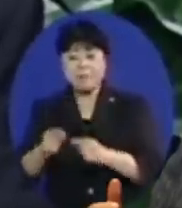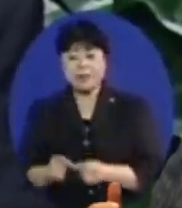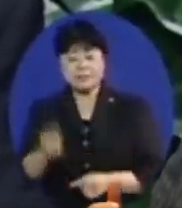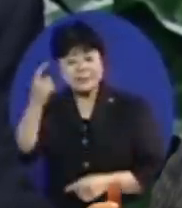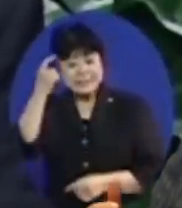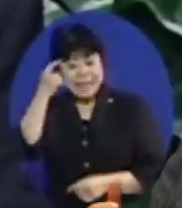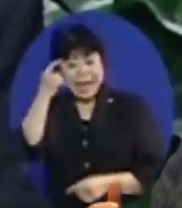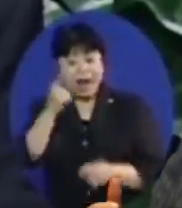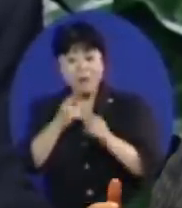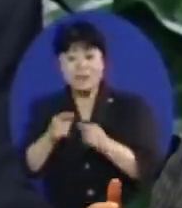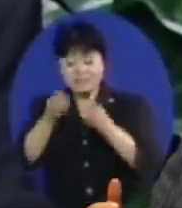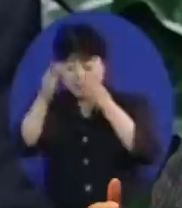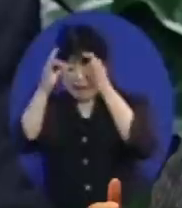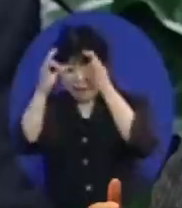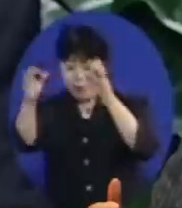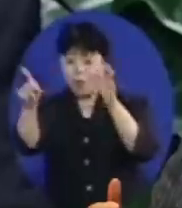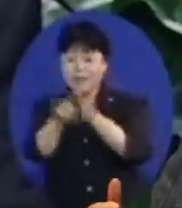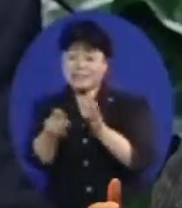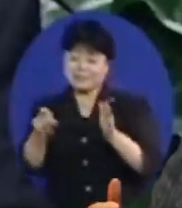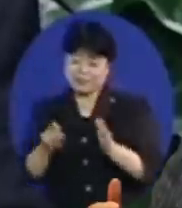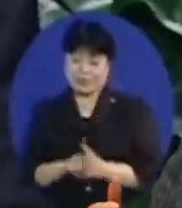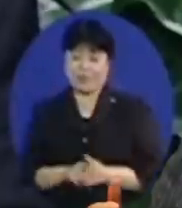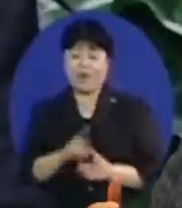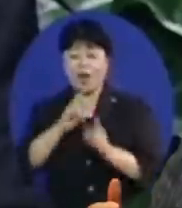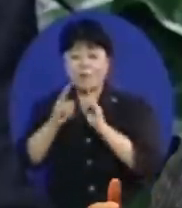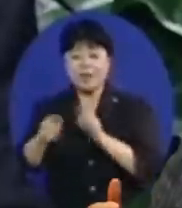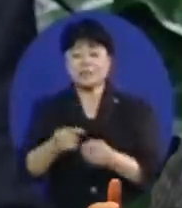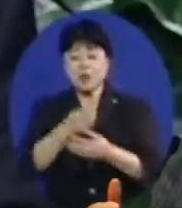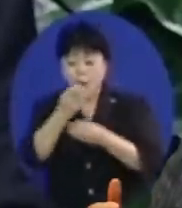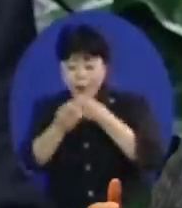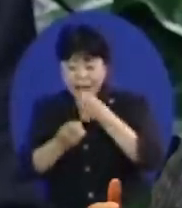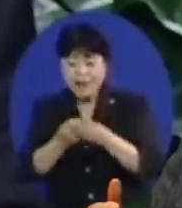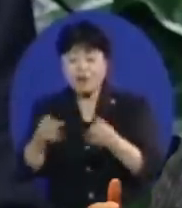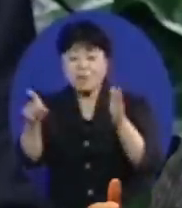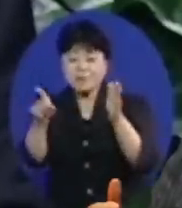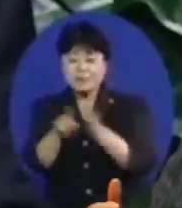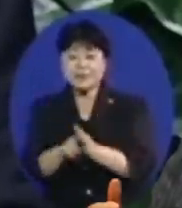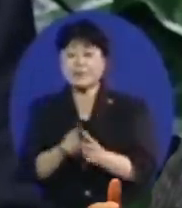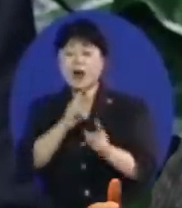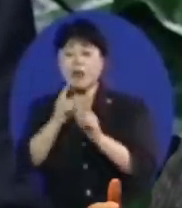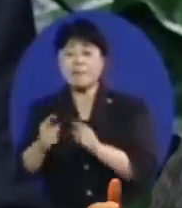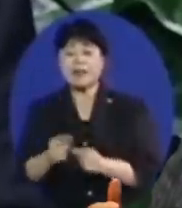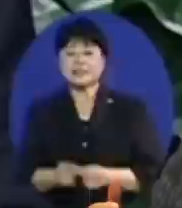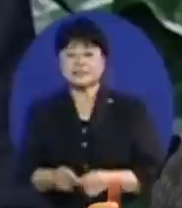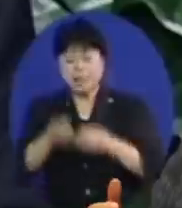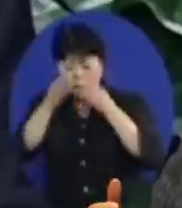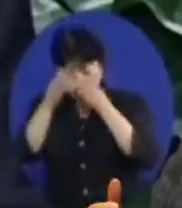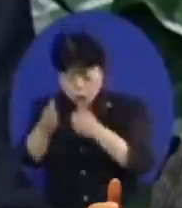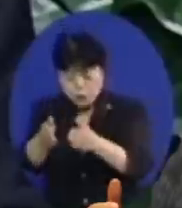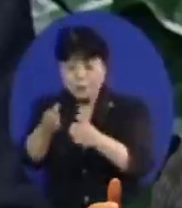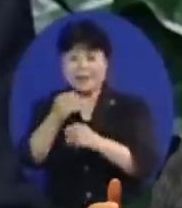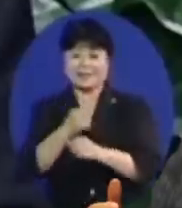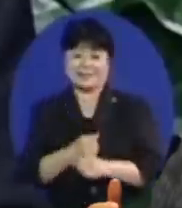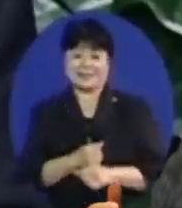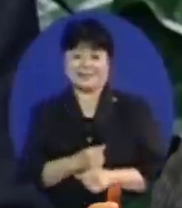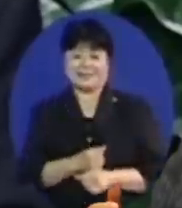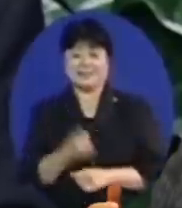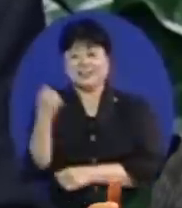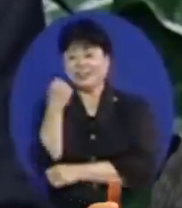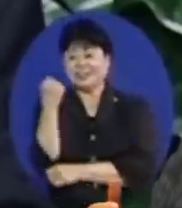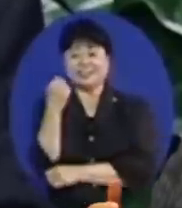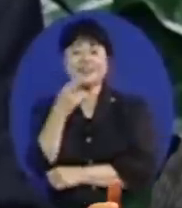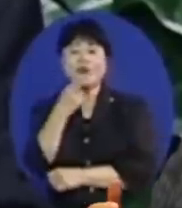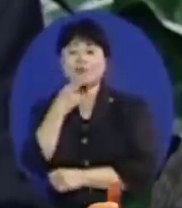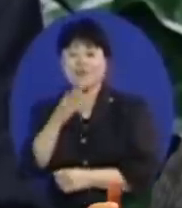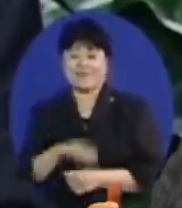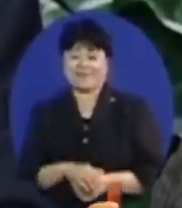생각하고 말씀을 바라보고 말씀을 믿고 말씀을 고백하여 믿음을 말씀에 초점을 딱 맞춰놔야 흔들리지 않습니다.